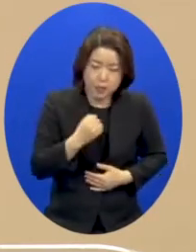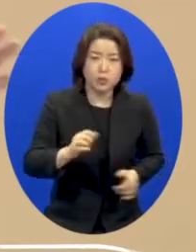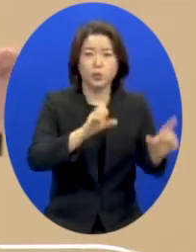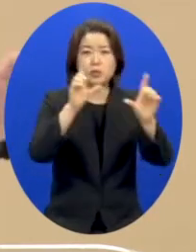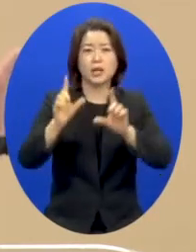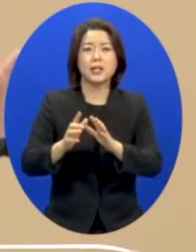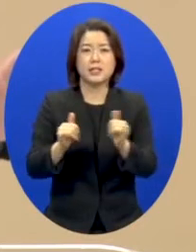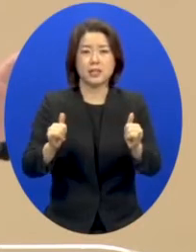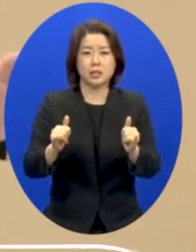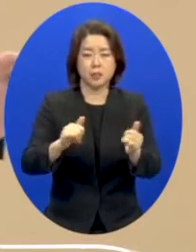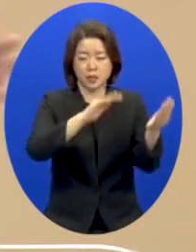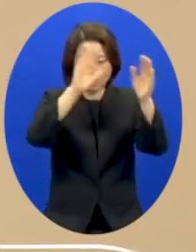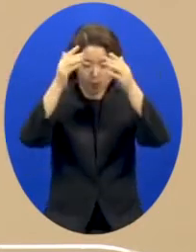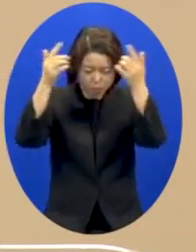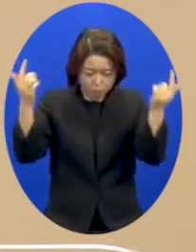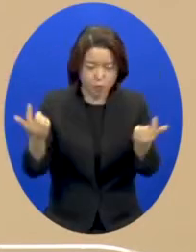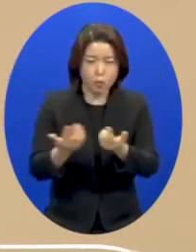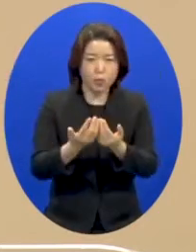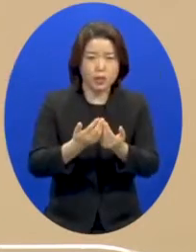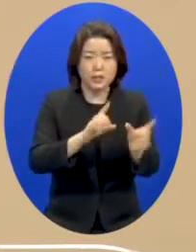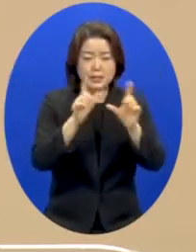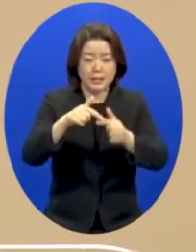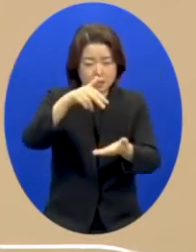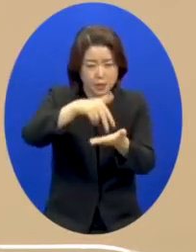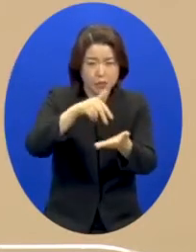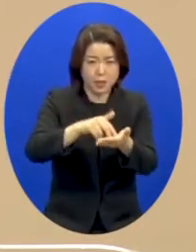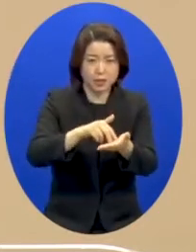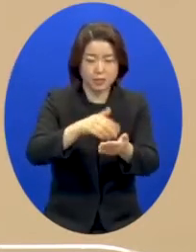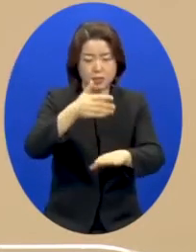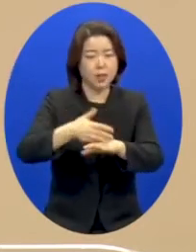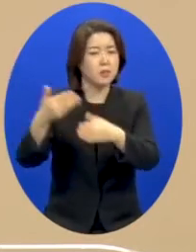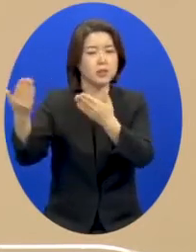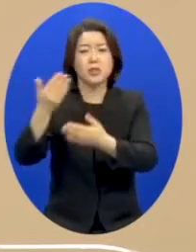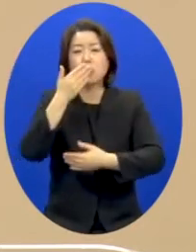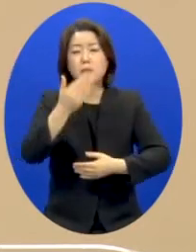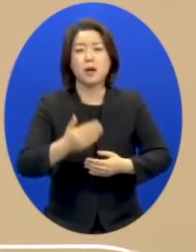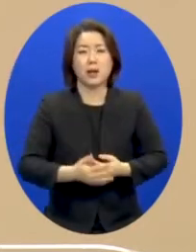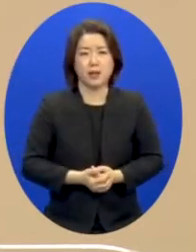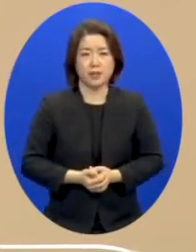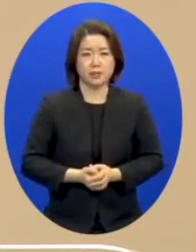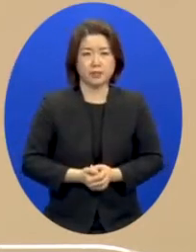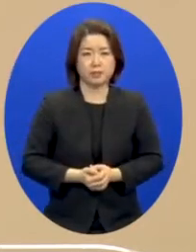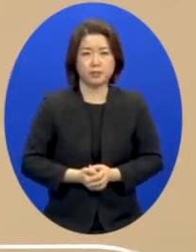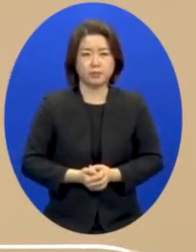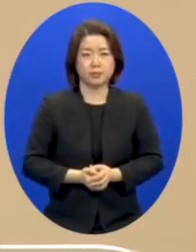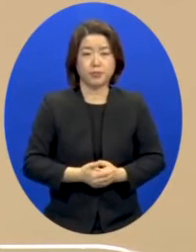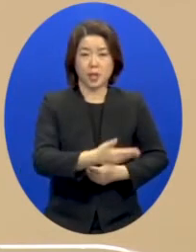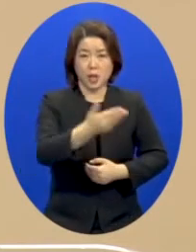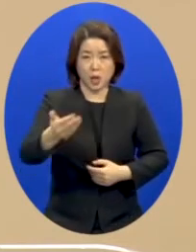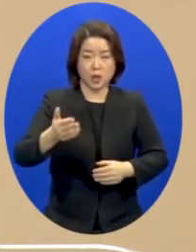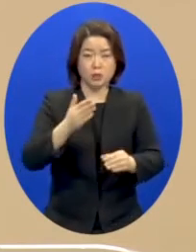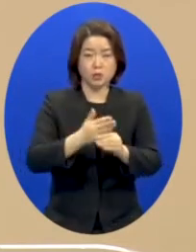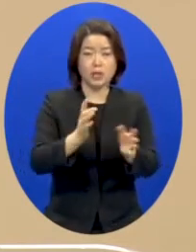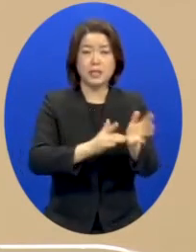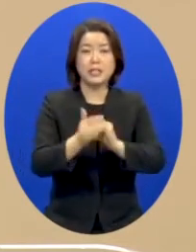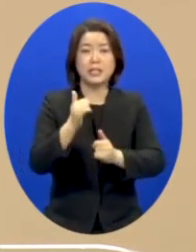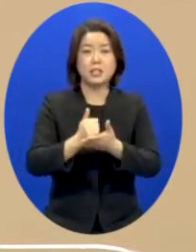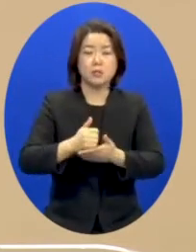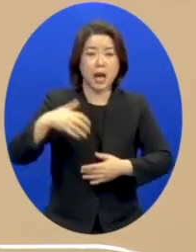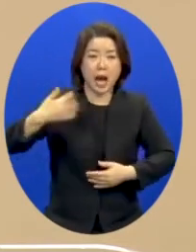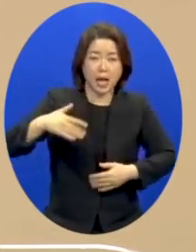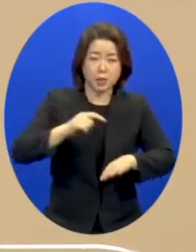모든 형편과 처지에서 그냥 감사하게 되는 것입니다. 여러분 중에는 예수님이 아직도